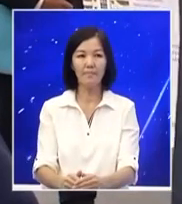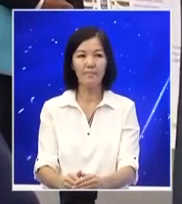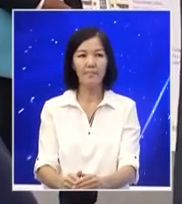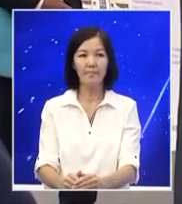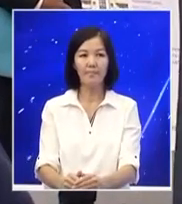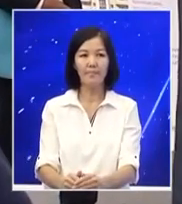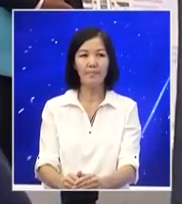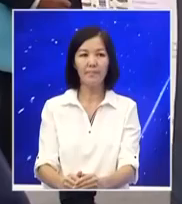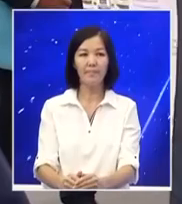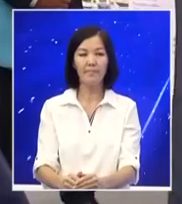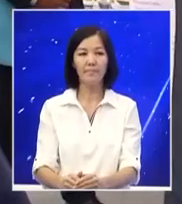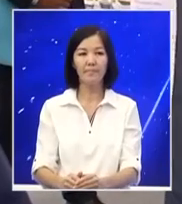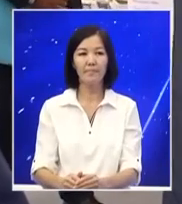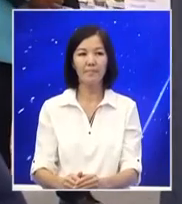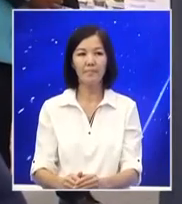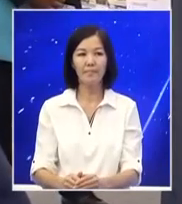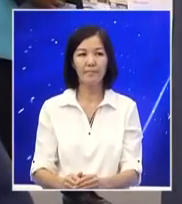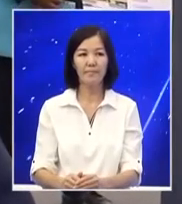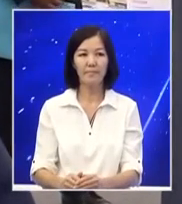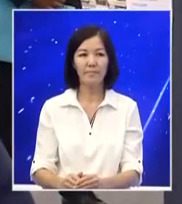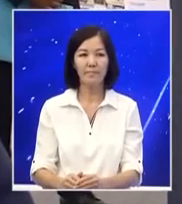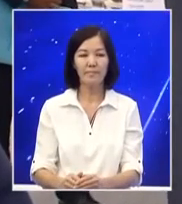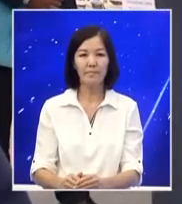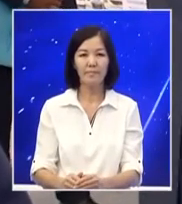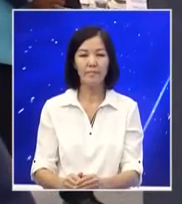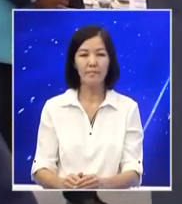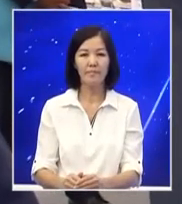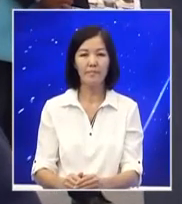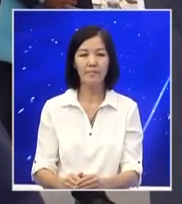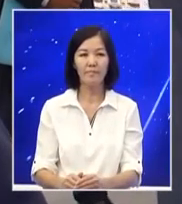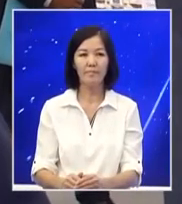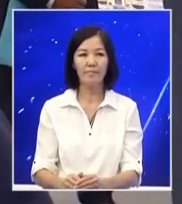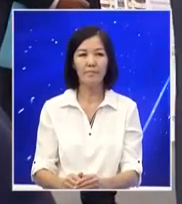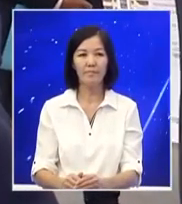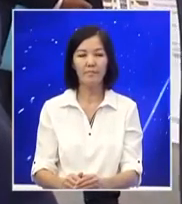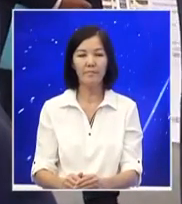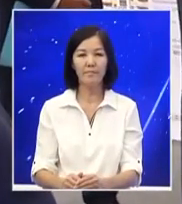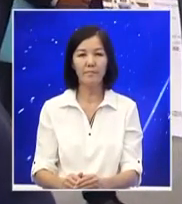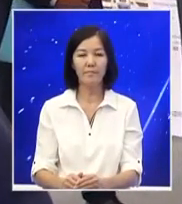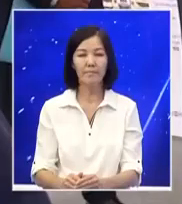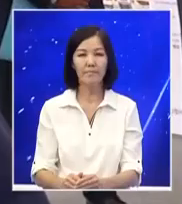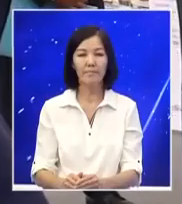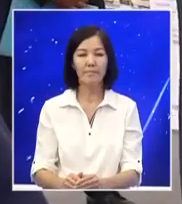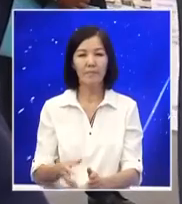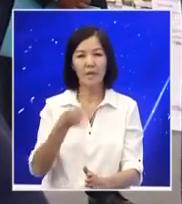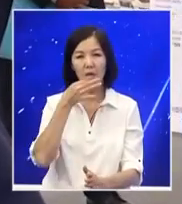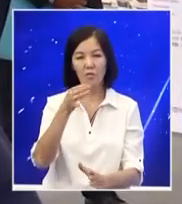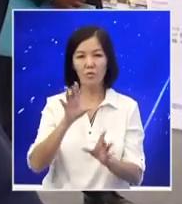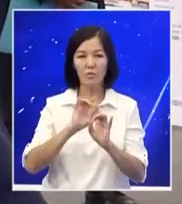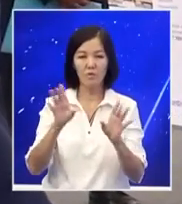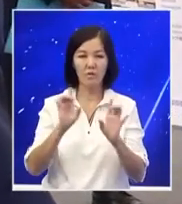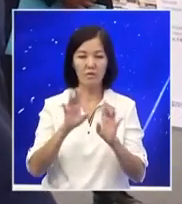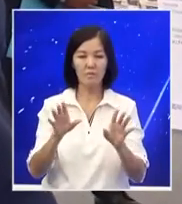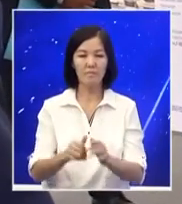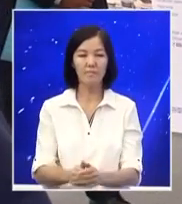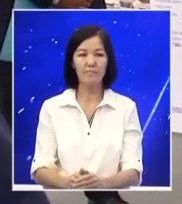один ведем в эксплуатацию, 4 переходят на следующий год. Вот я был с один сфотографировал, вот остальные 4 тоже